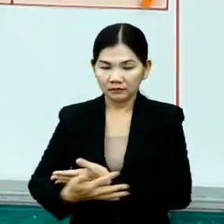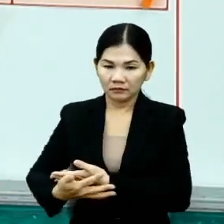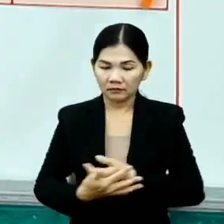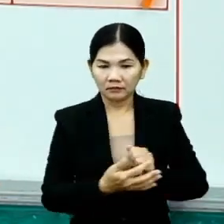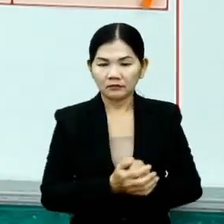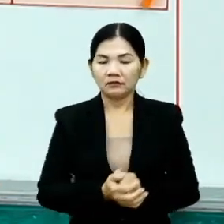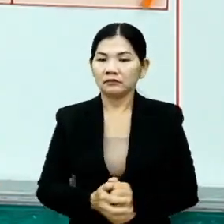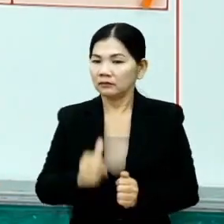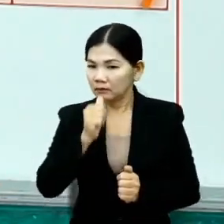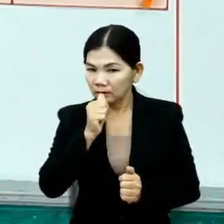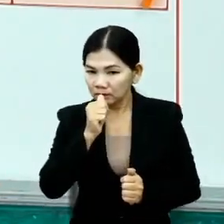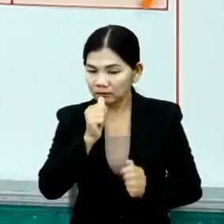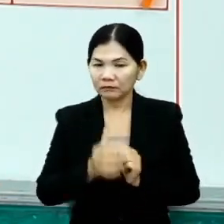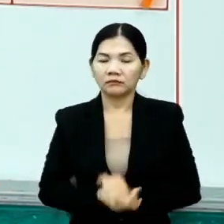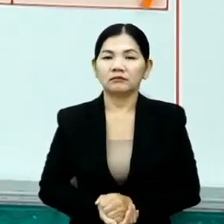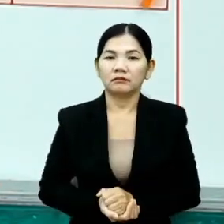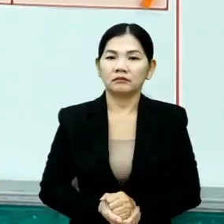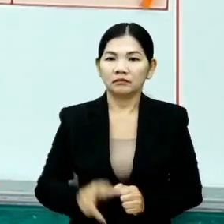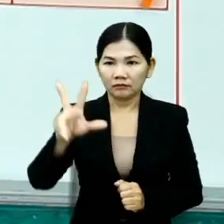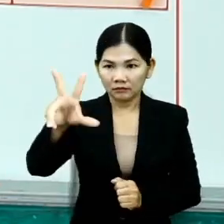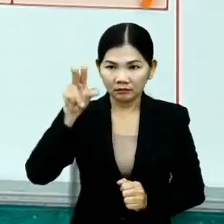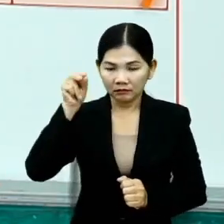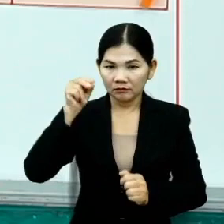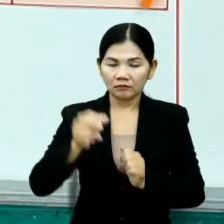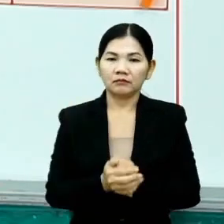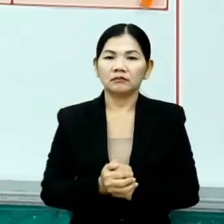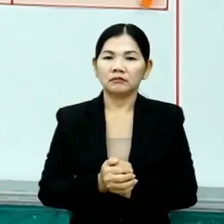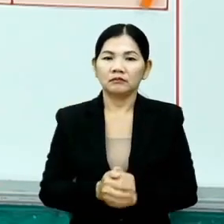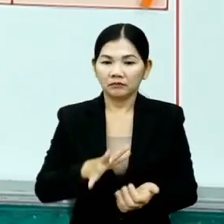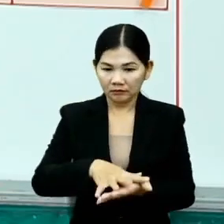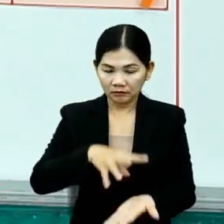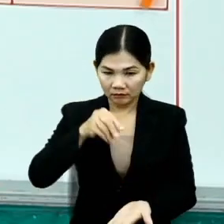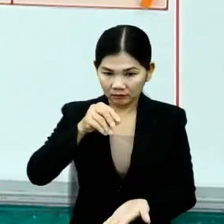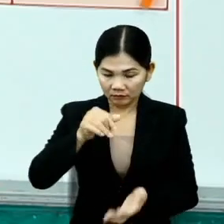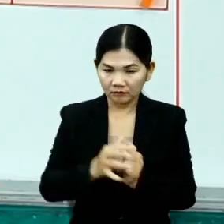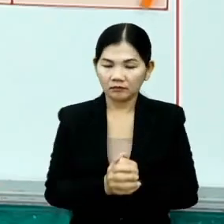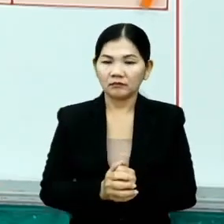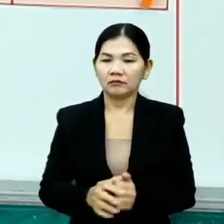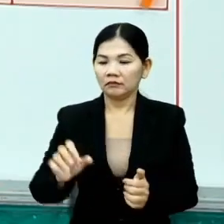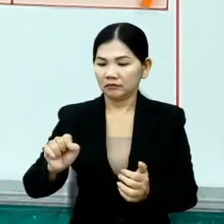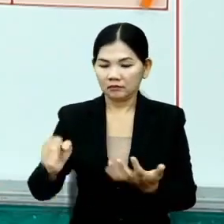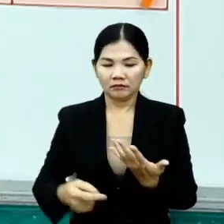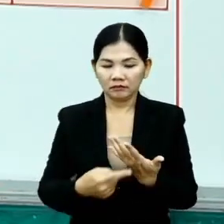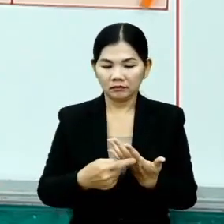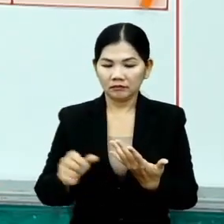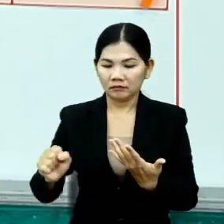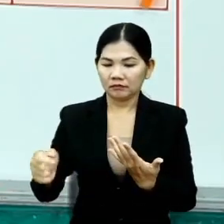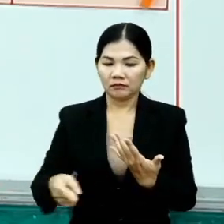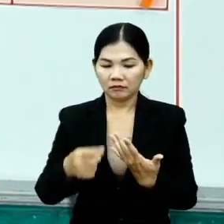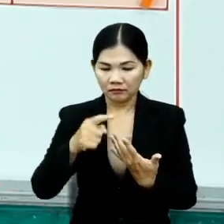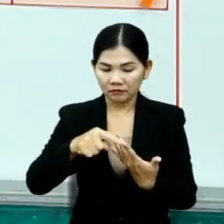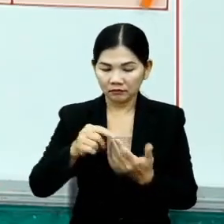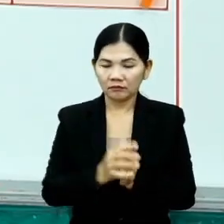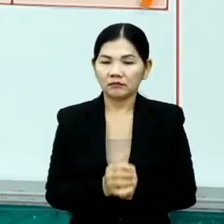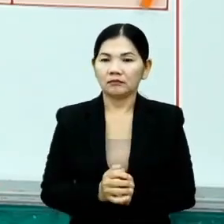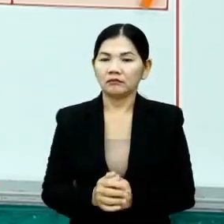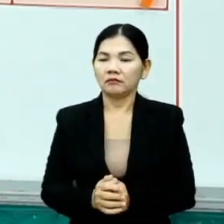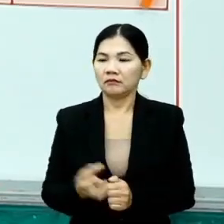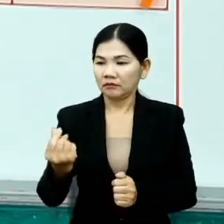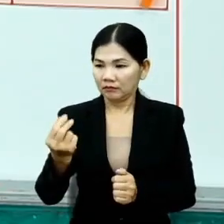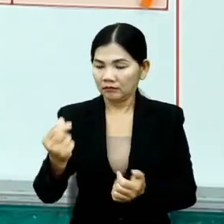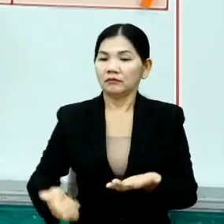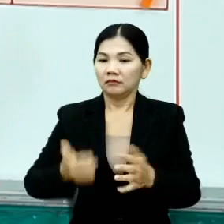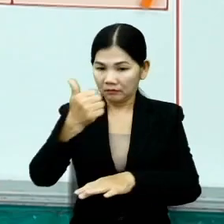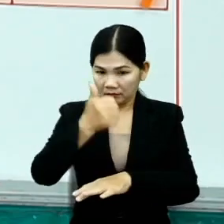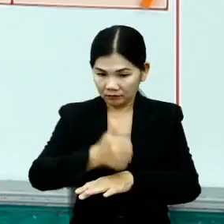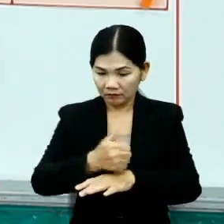bay bay pie ta ta thai kai bom